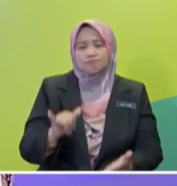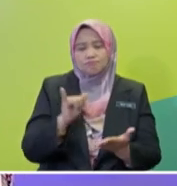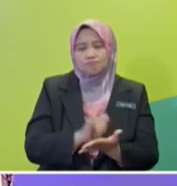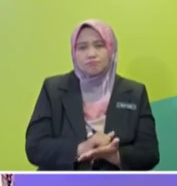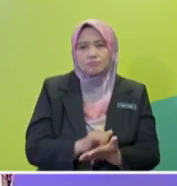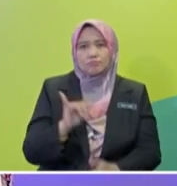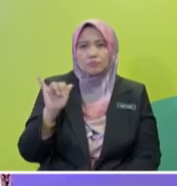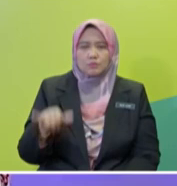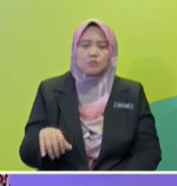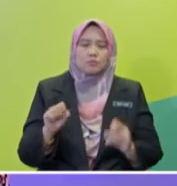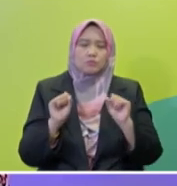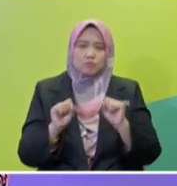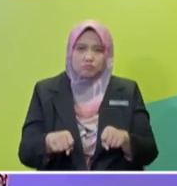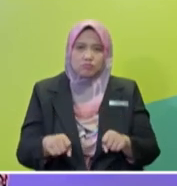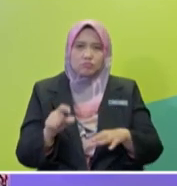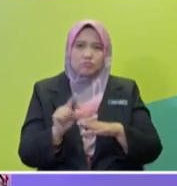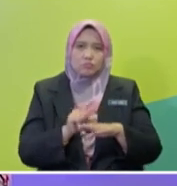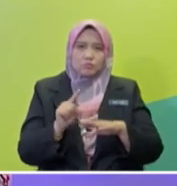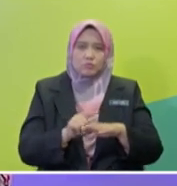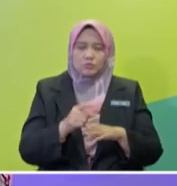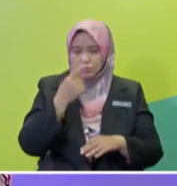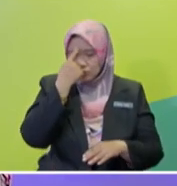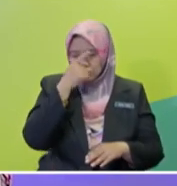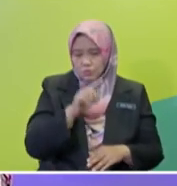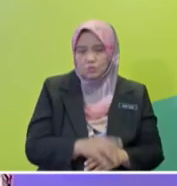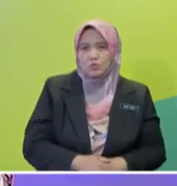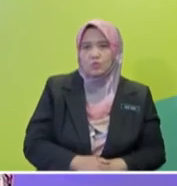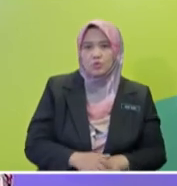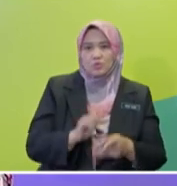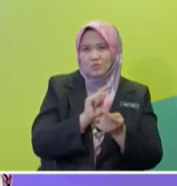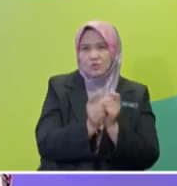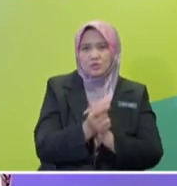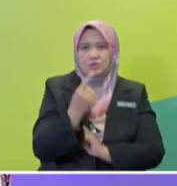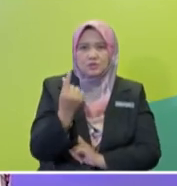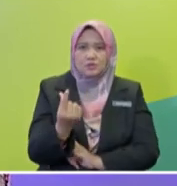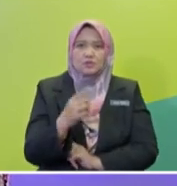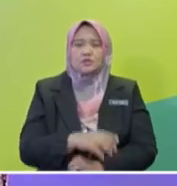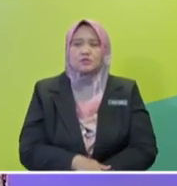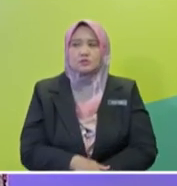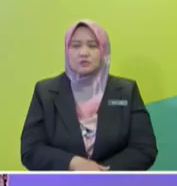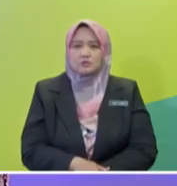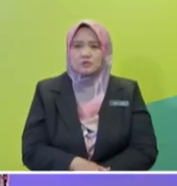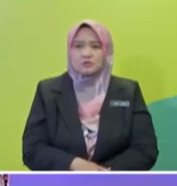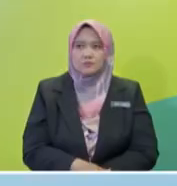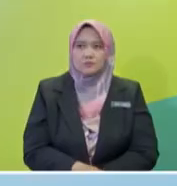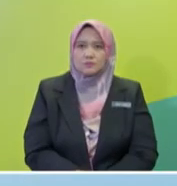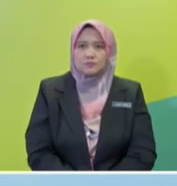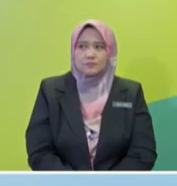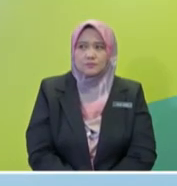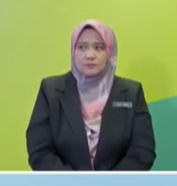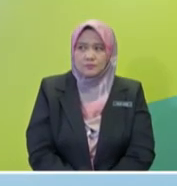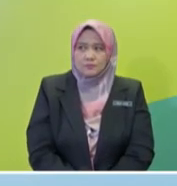untuk untuk kita baik Q atau cari sebuah dan ini adalah jawaban Oke jawaban